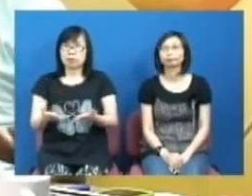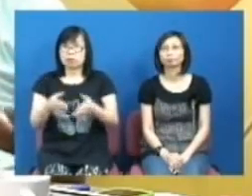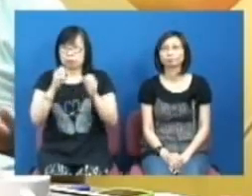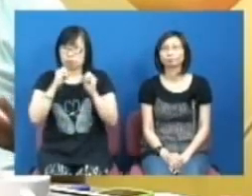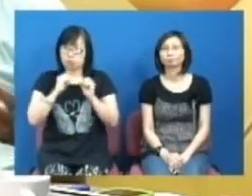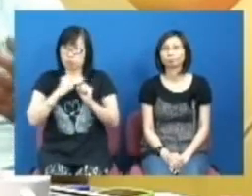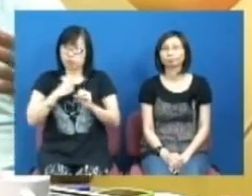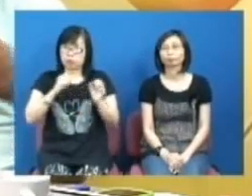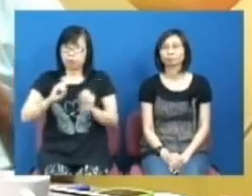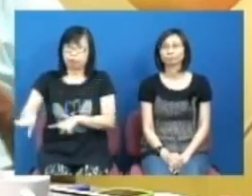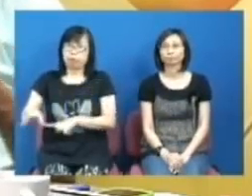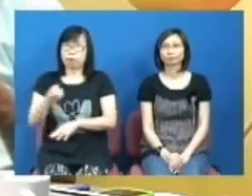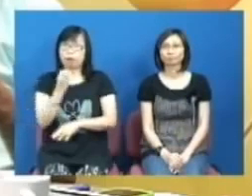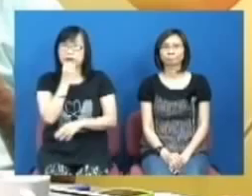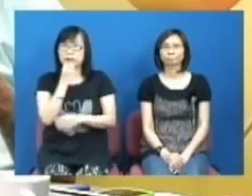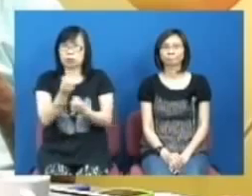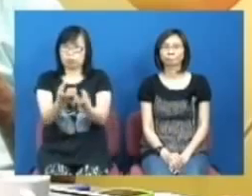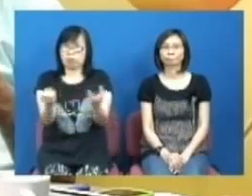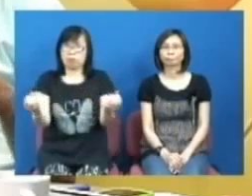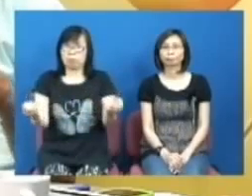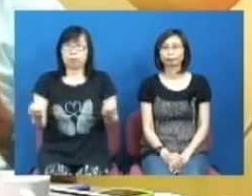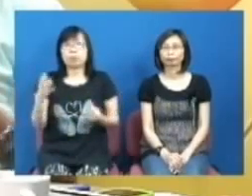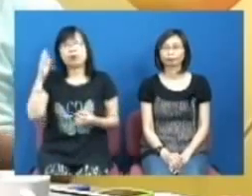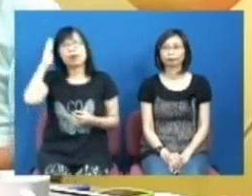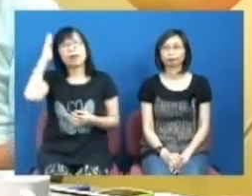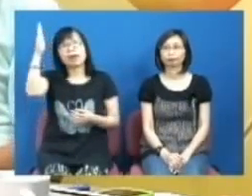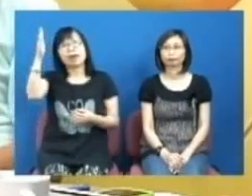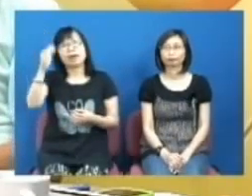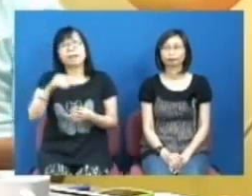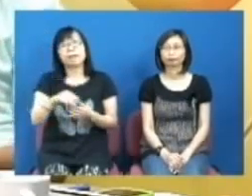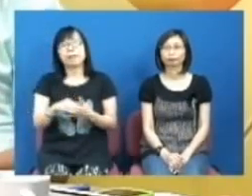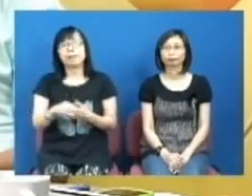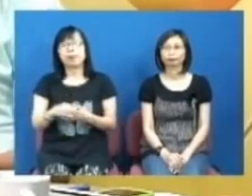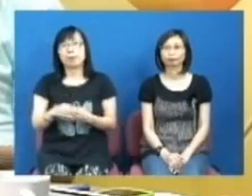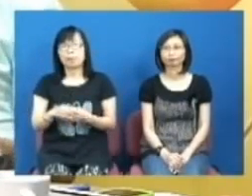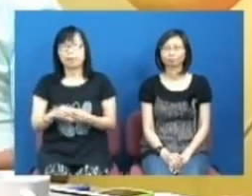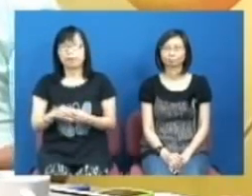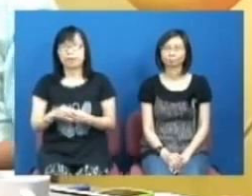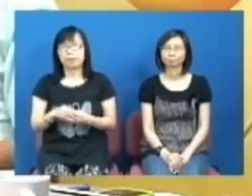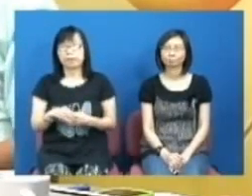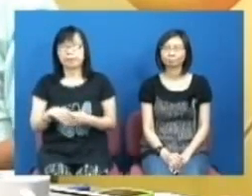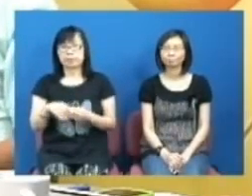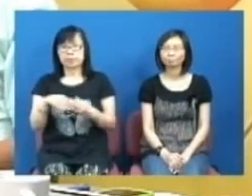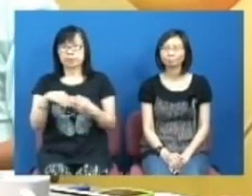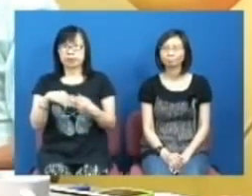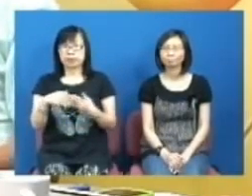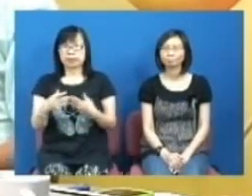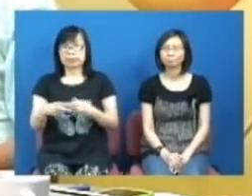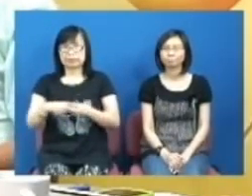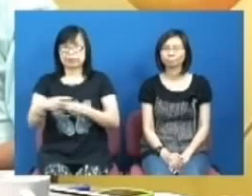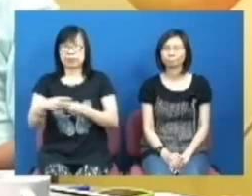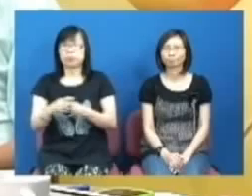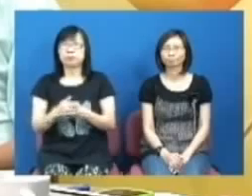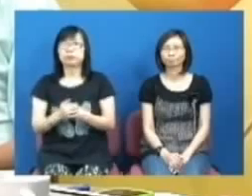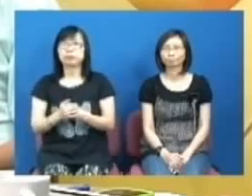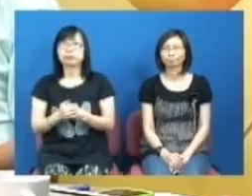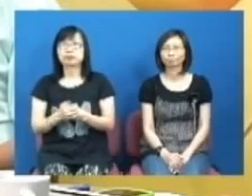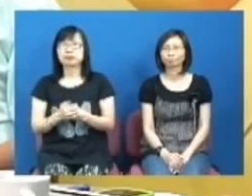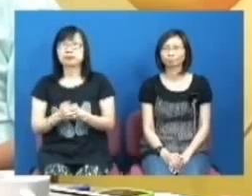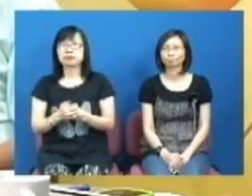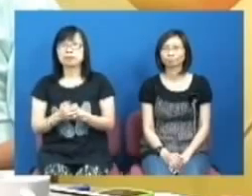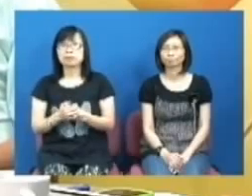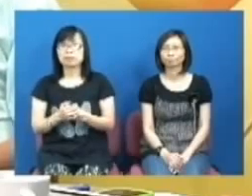棄東歐，希望能夠取到個籌氣頭氣啦。咁個路徑就係第二就係好似亨廷頓咁樣講就係為一